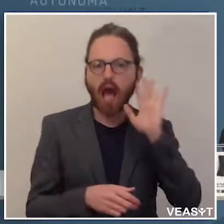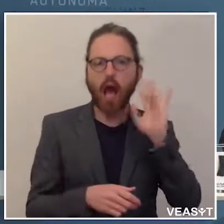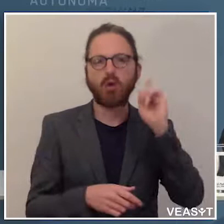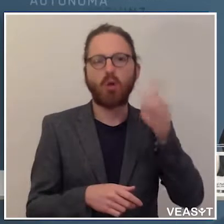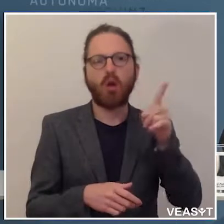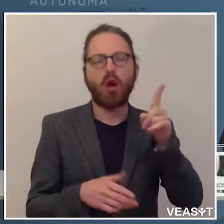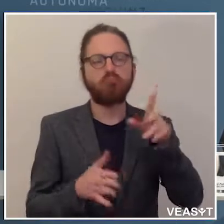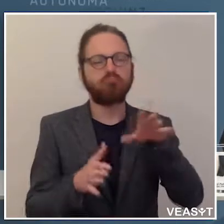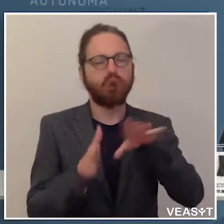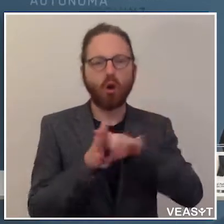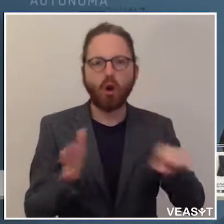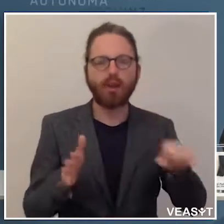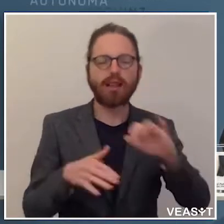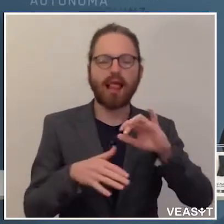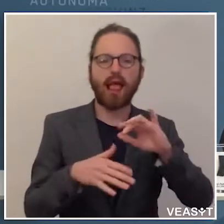internet